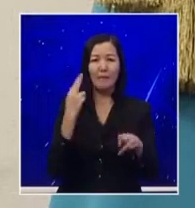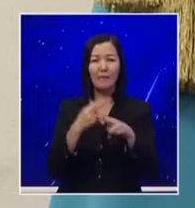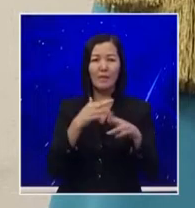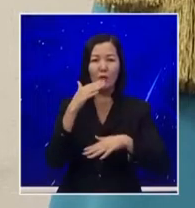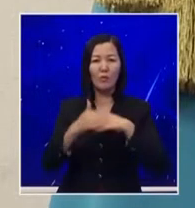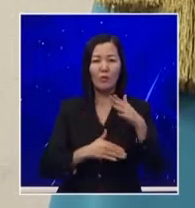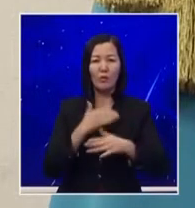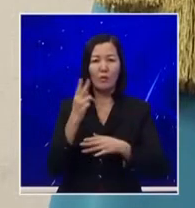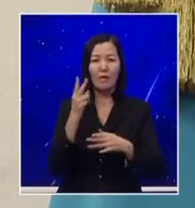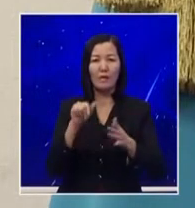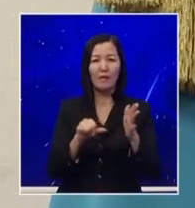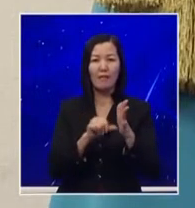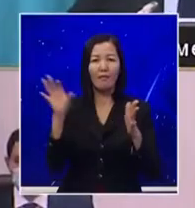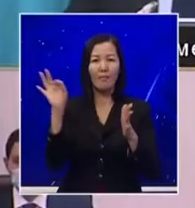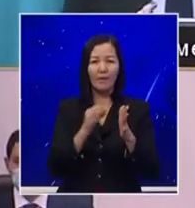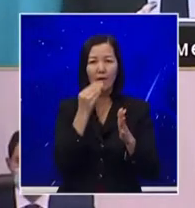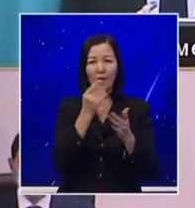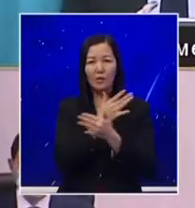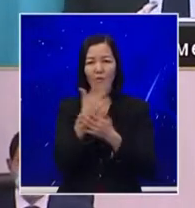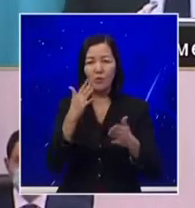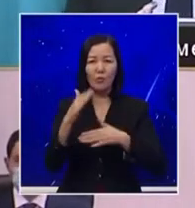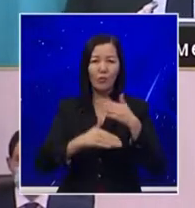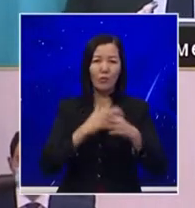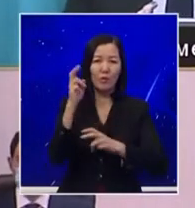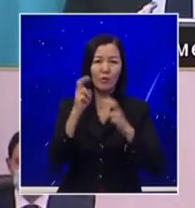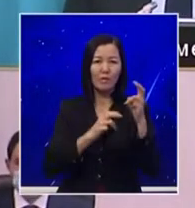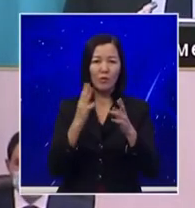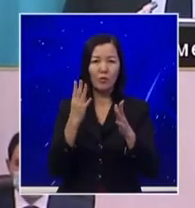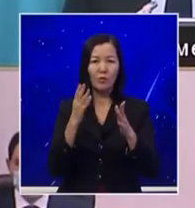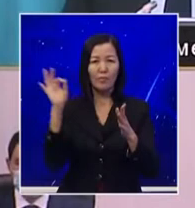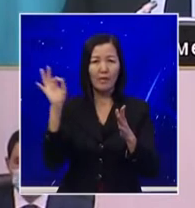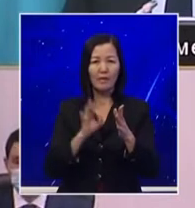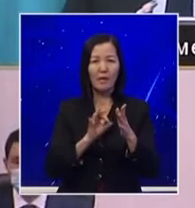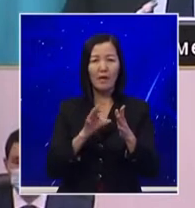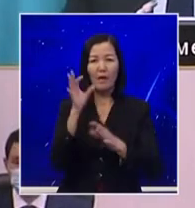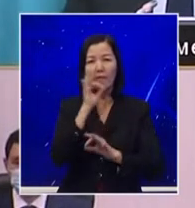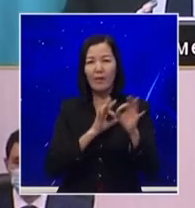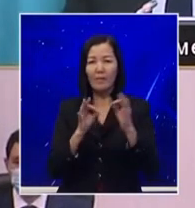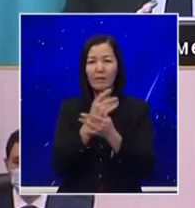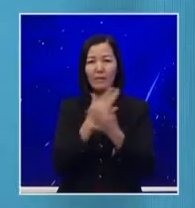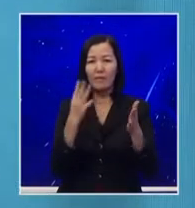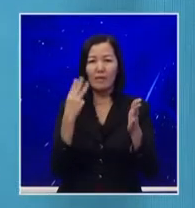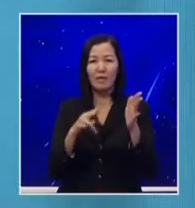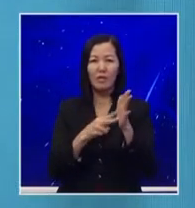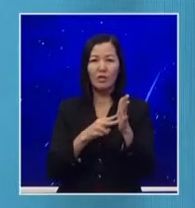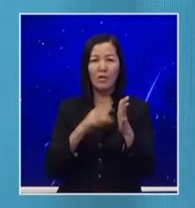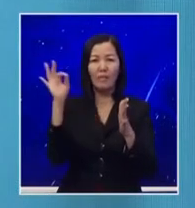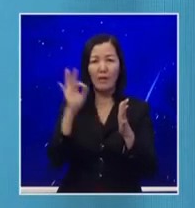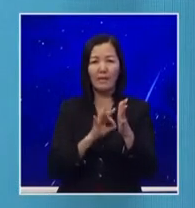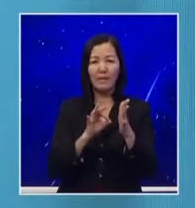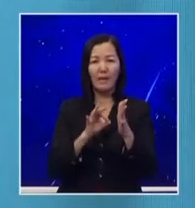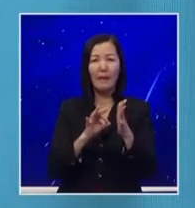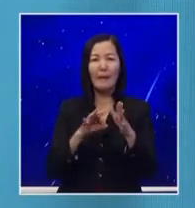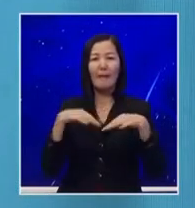өндірісінде 2.6%-ға, азық-түлік өнімдері өндірісінде 4.4%-ға, фармацевтикада 47%-ға,